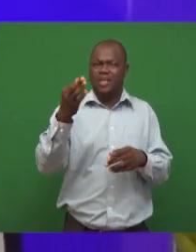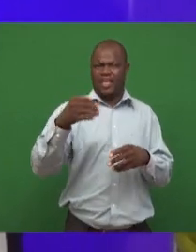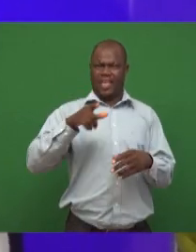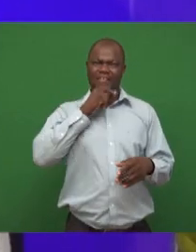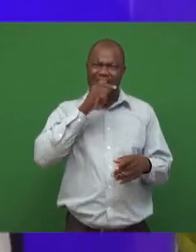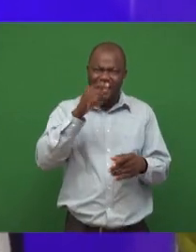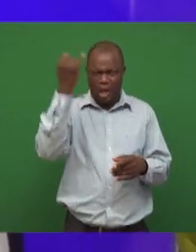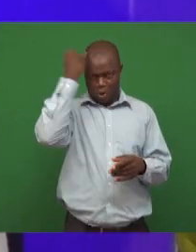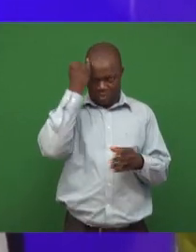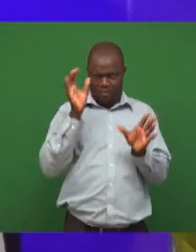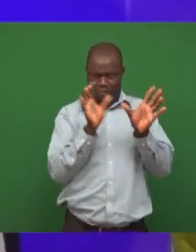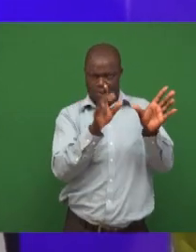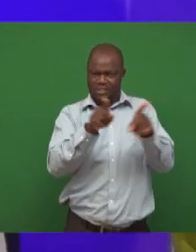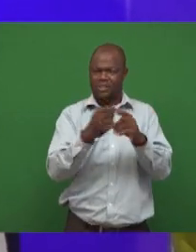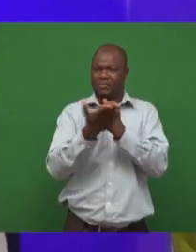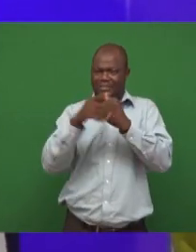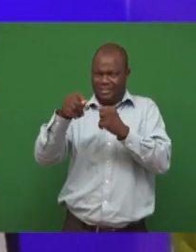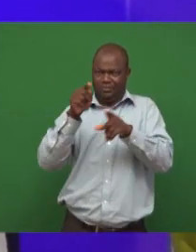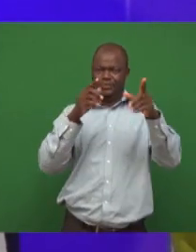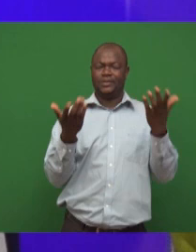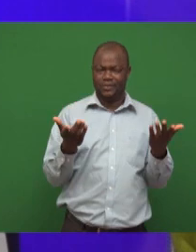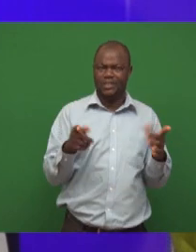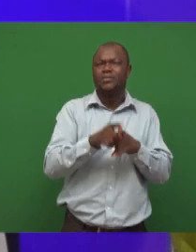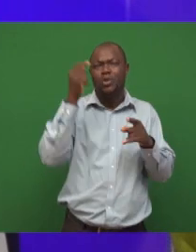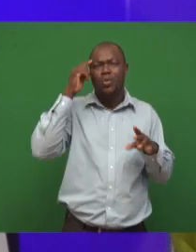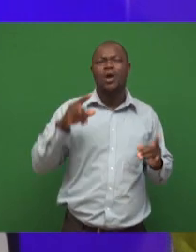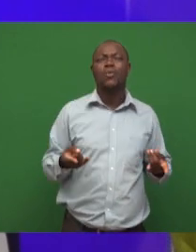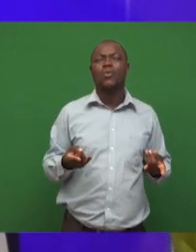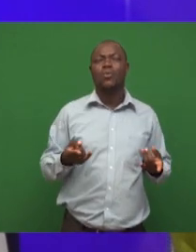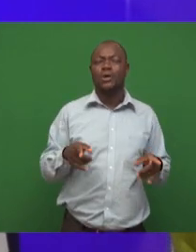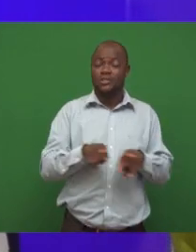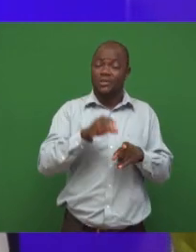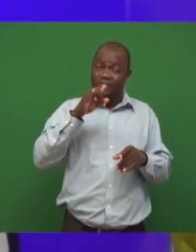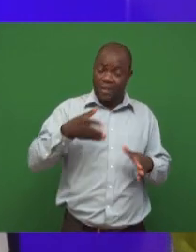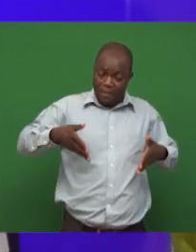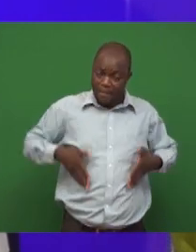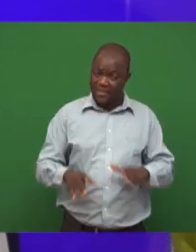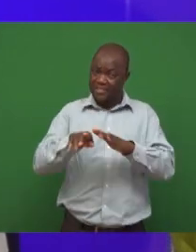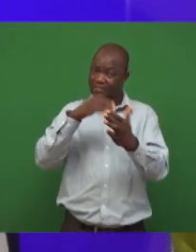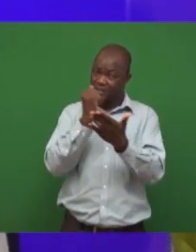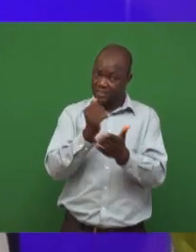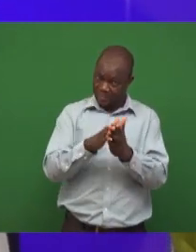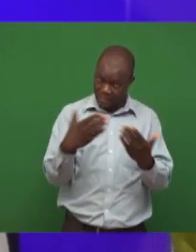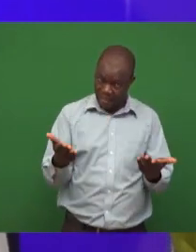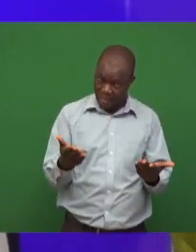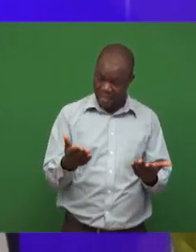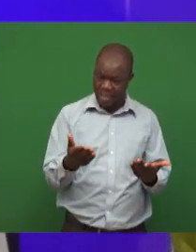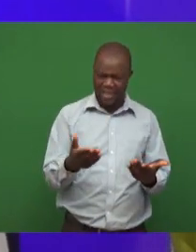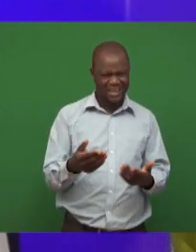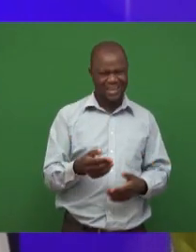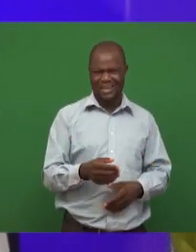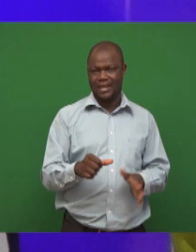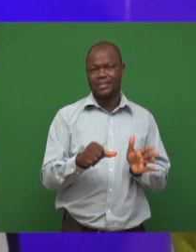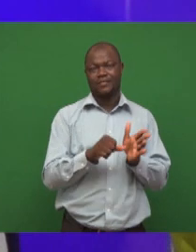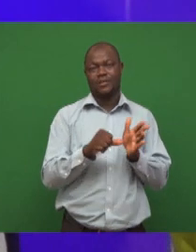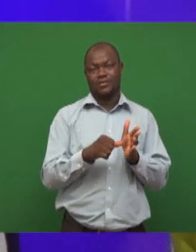ndewekwachisamba, ndewekwachirau, ndewekwagovhati. Hatingazvizive kana mwana asina bepa irori ratinoti best certificate.